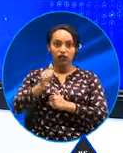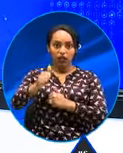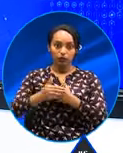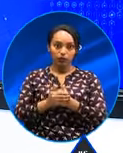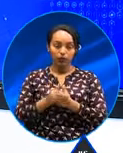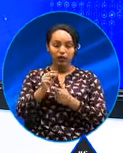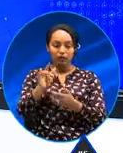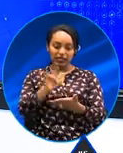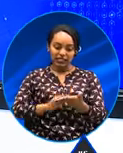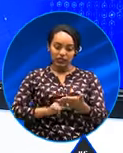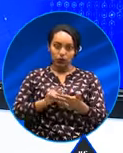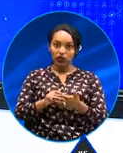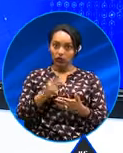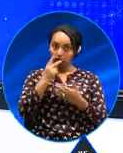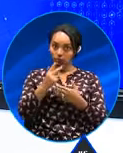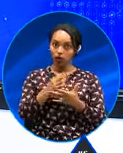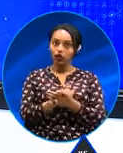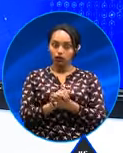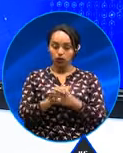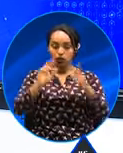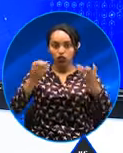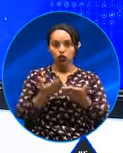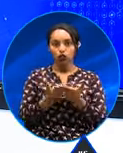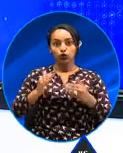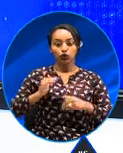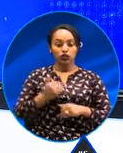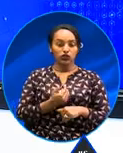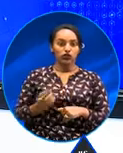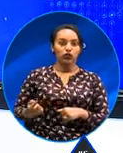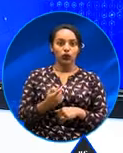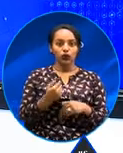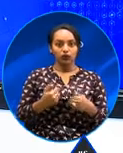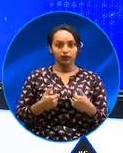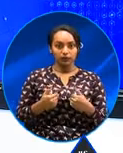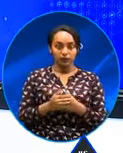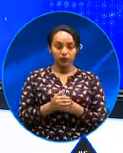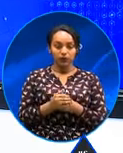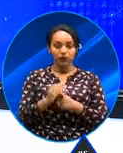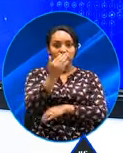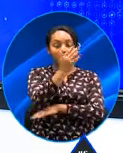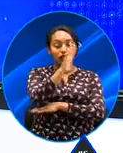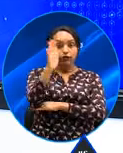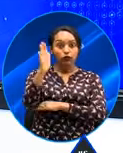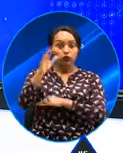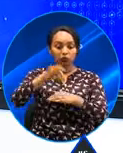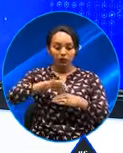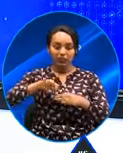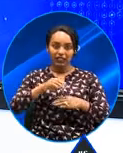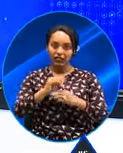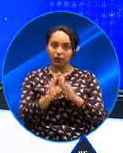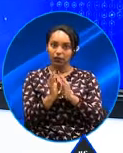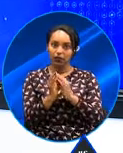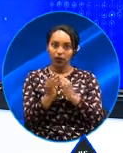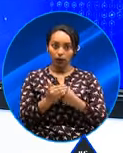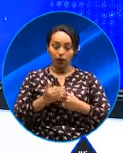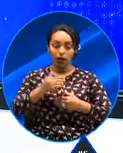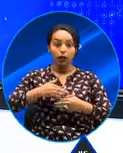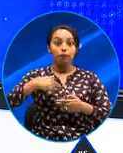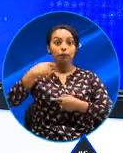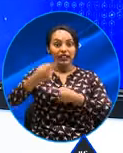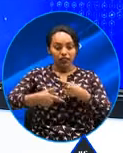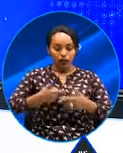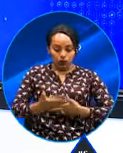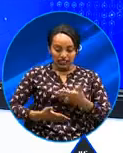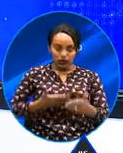የምናልፈው በዝርዝር ወደምንመለከታቸው ርዕሰ ጉዳዮቻችን ይሆናል። ችግኞችን በመትከልና በመንከባከብ